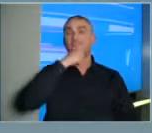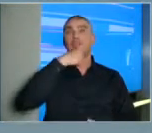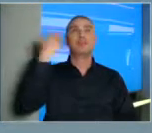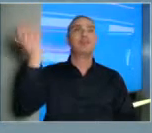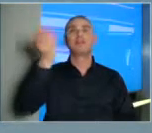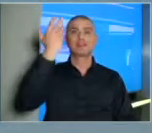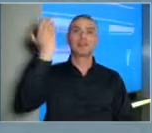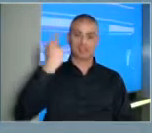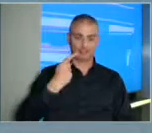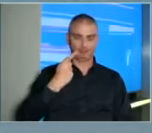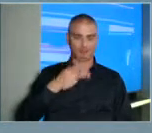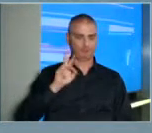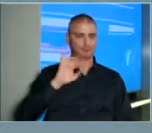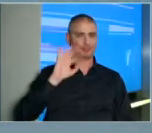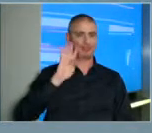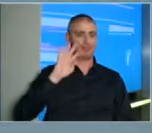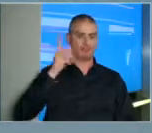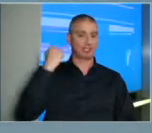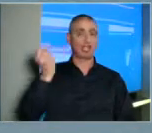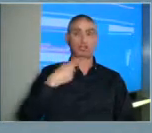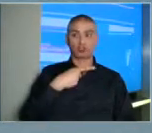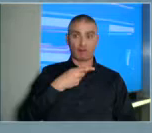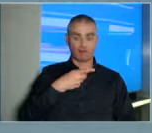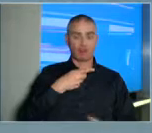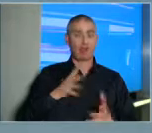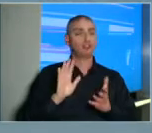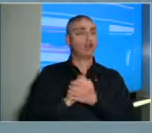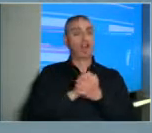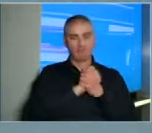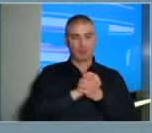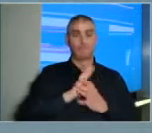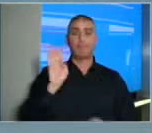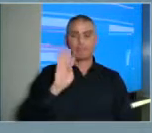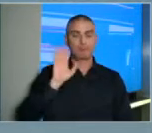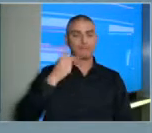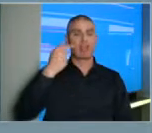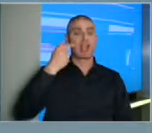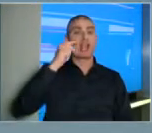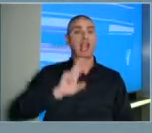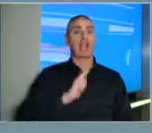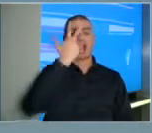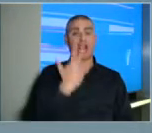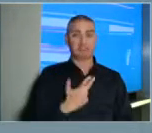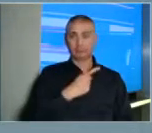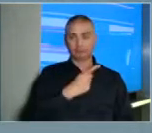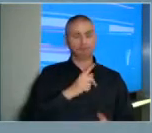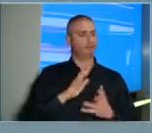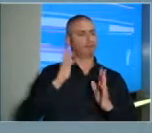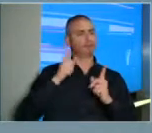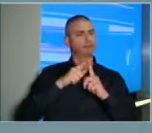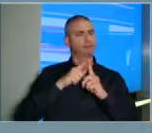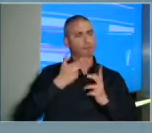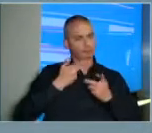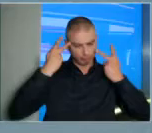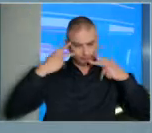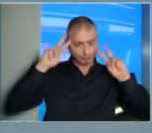ותיק, ותיק. רביב, זה היה השבוע שבו החברים נתניהו וגנץ הורידו את הכפפות,